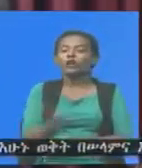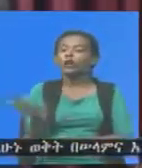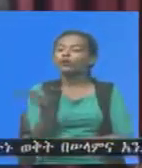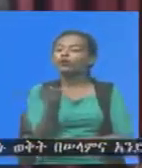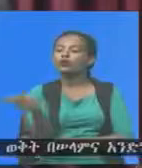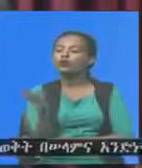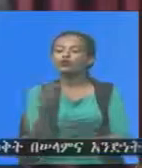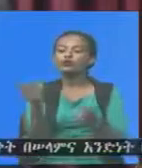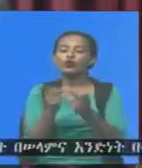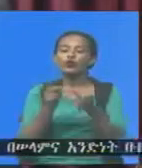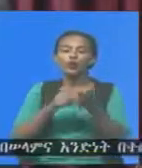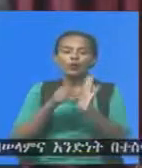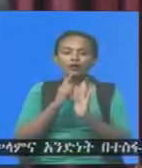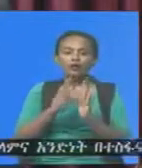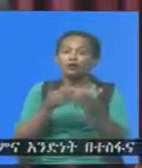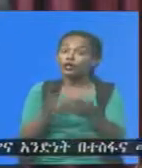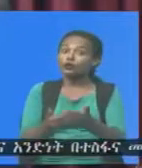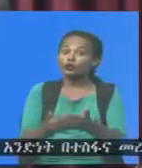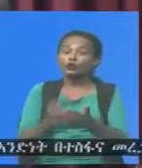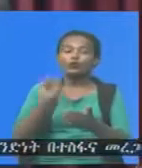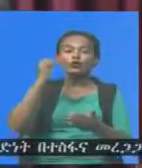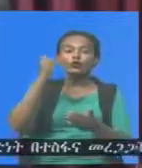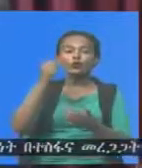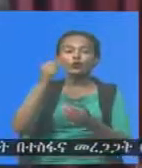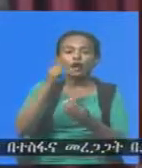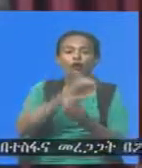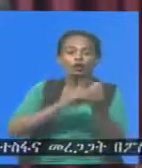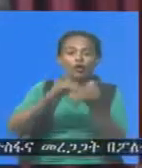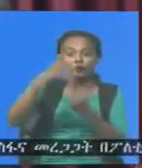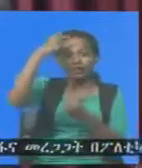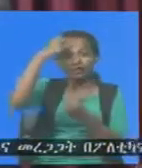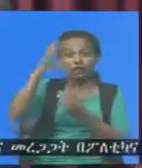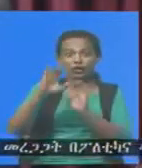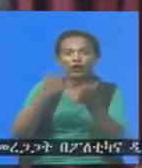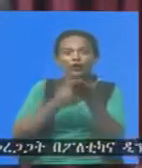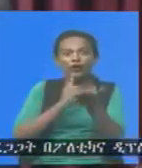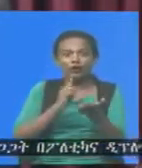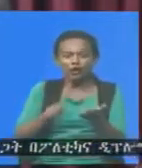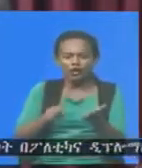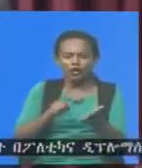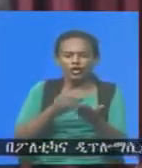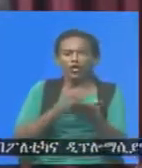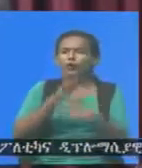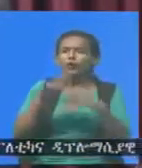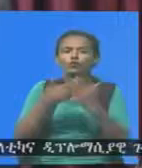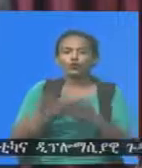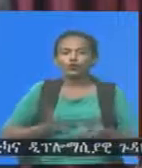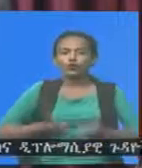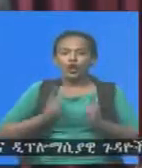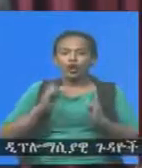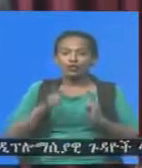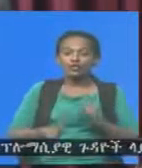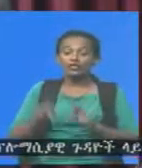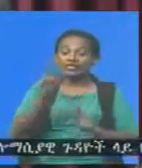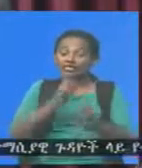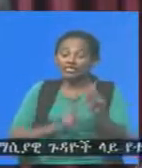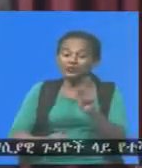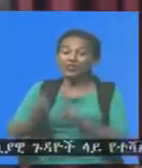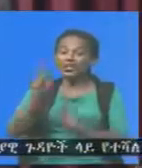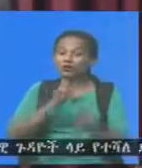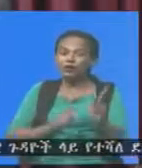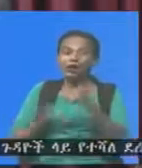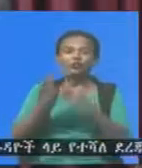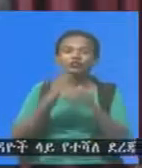ማለት በቅርቡ የኦሮሚያ ክልላዊ መንግስት ያደረገው ይሄንን ነው። ይሄ በሁሉም ክልል መኖር አለበት። ህዝብ ከህዝብ ጋር ችግር